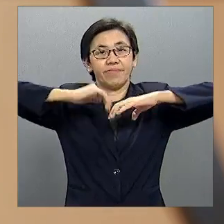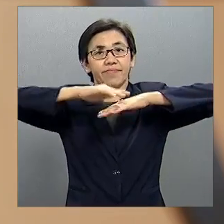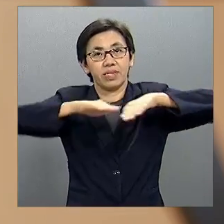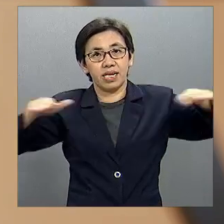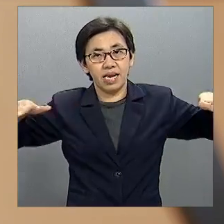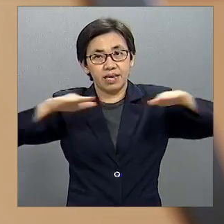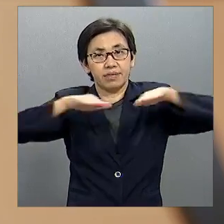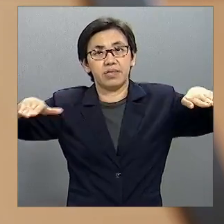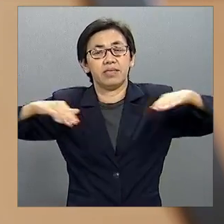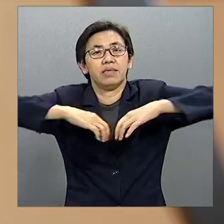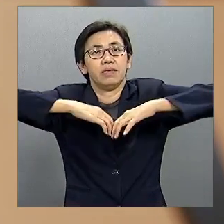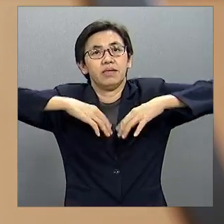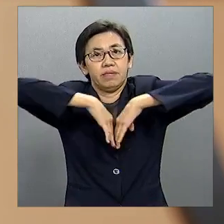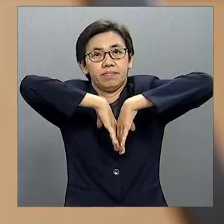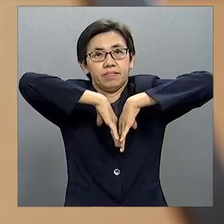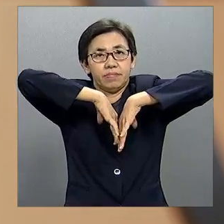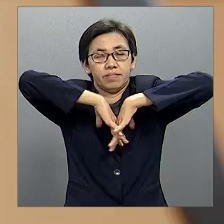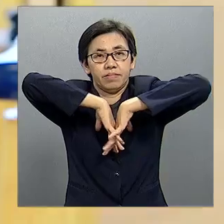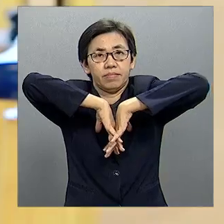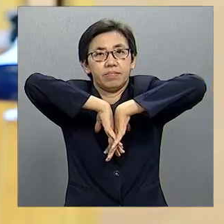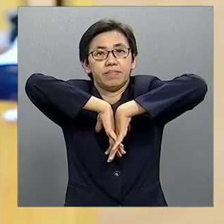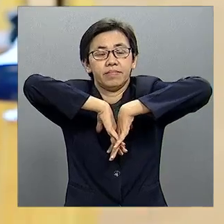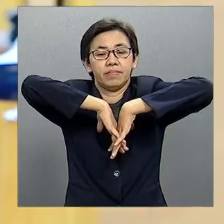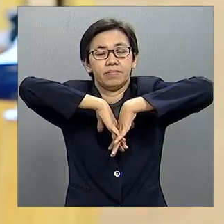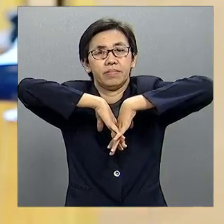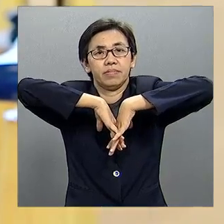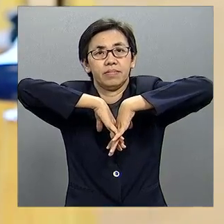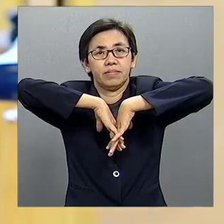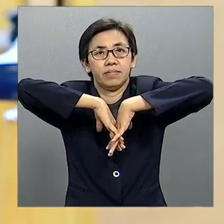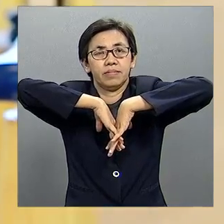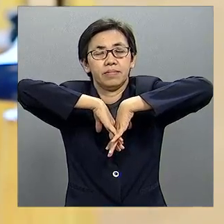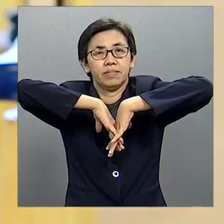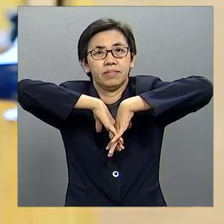านกับพื้นนะครับแล้วก็ค้างไว้ประมาณ1นาทีนะครับส